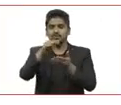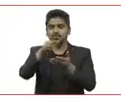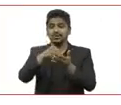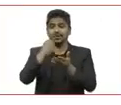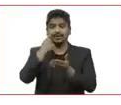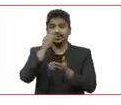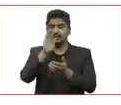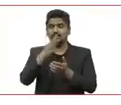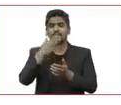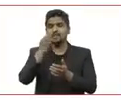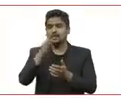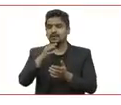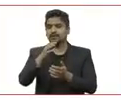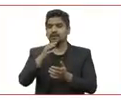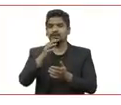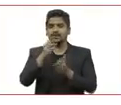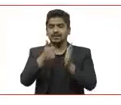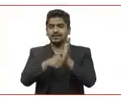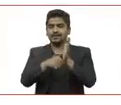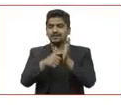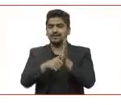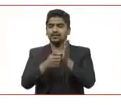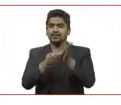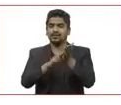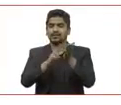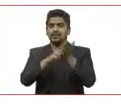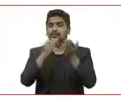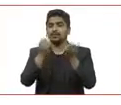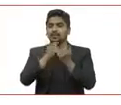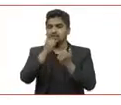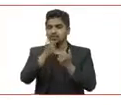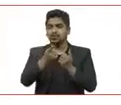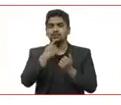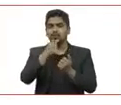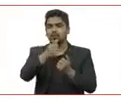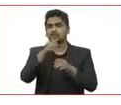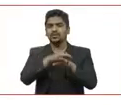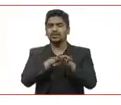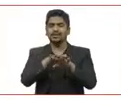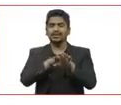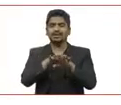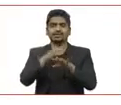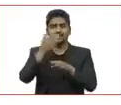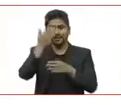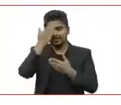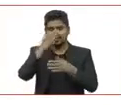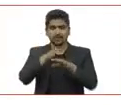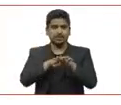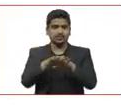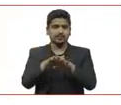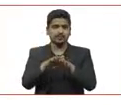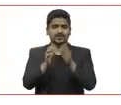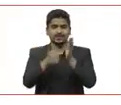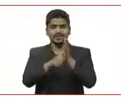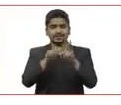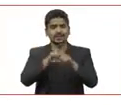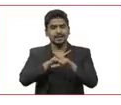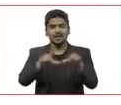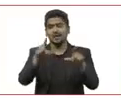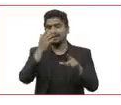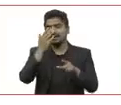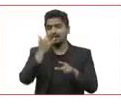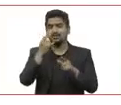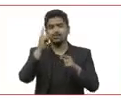छौँ वास्तवमा टेस्टिङ अझै बढाउने हो भने अरू पनि धेरै सङ्क्रमितहरू जुन चाहिँ टेस्ट नगरिएका